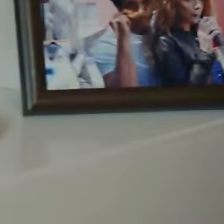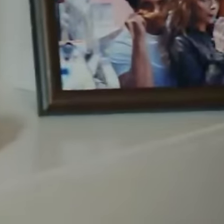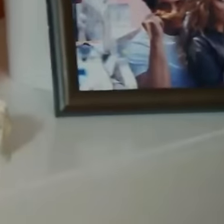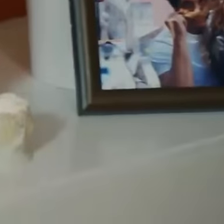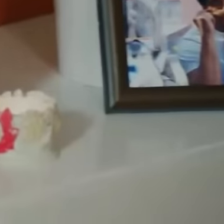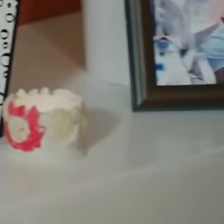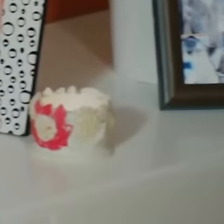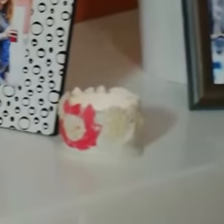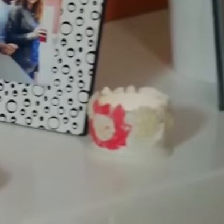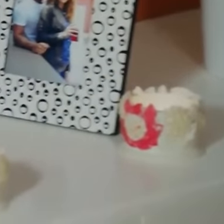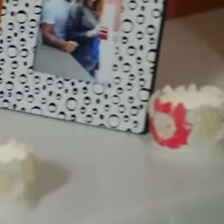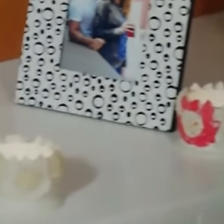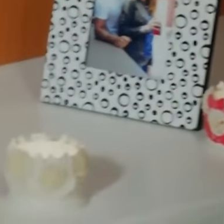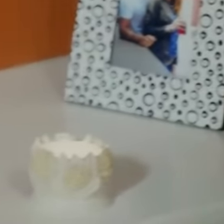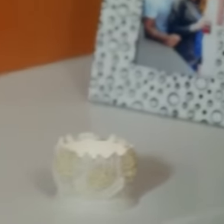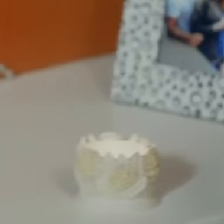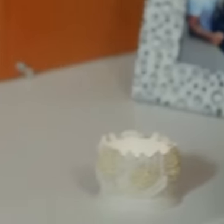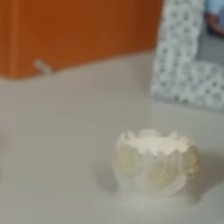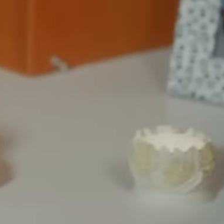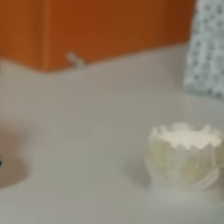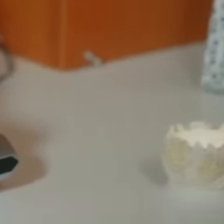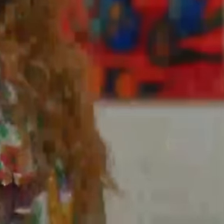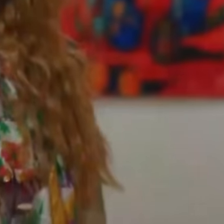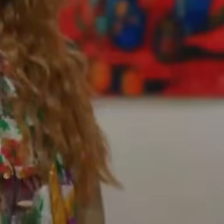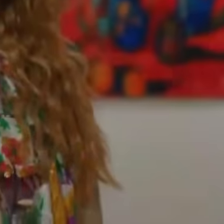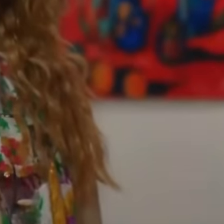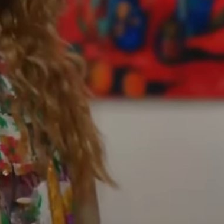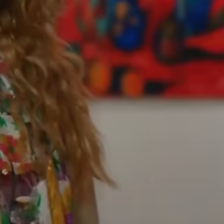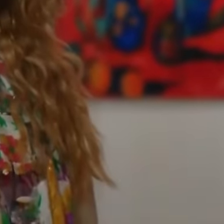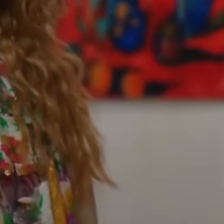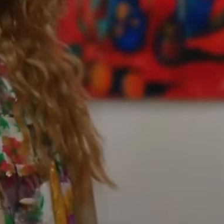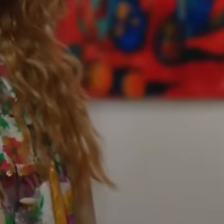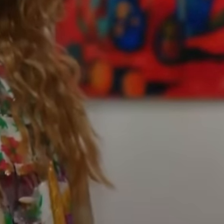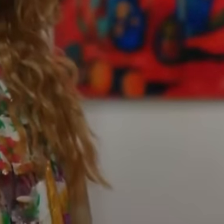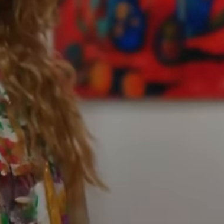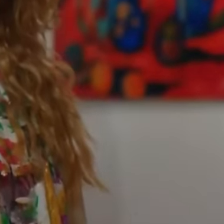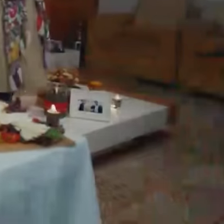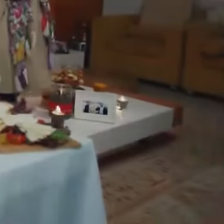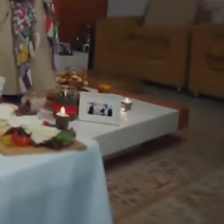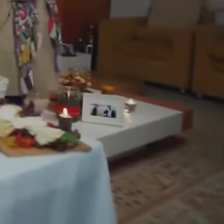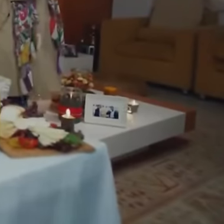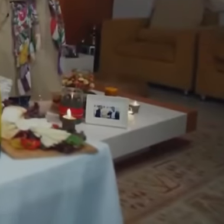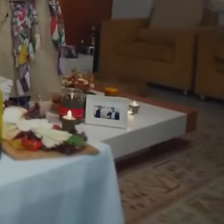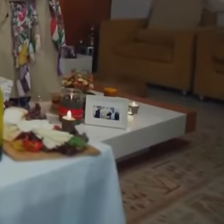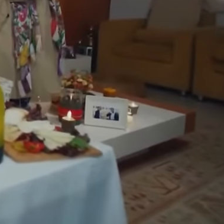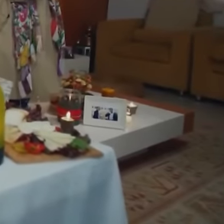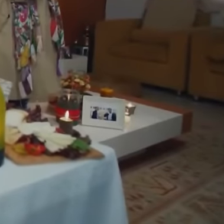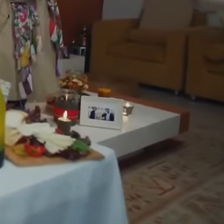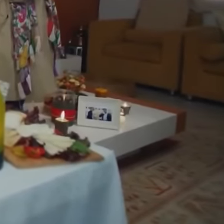Başını oturma grubunun olduğu tarafa çevirdi. Televizyonun ünitesinin üzerindeki çerçevelere fotoğrafları yerleştirilmiş.